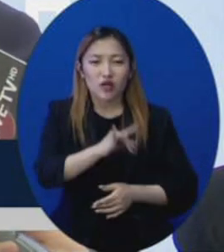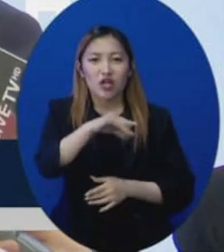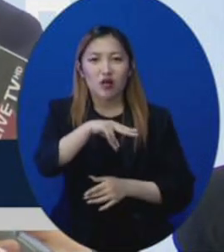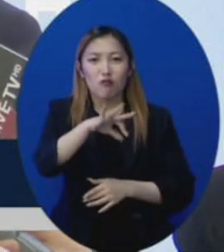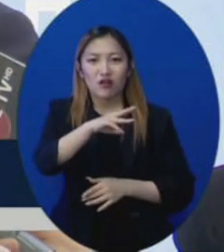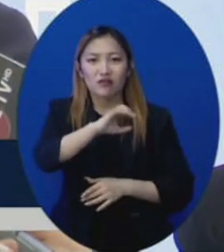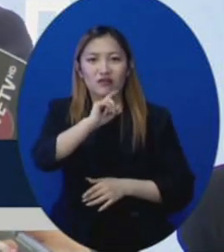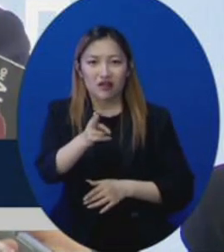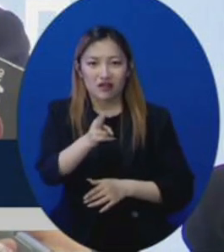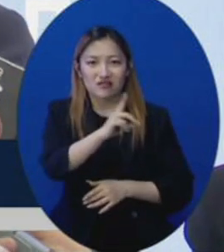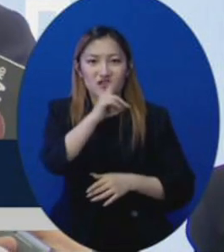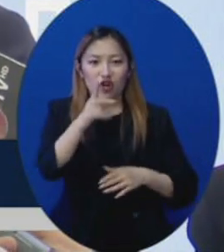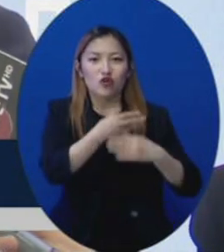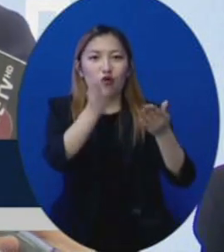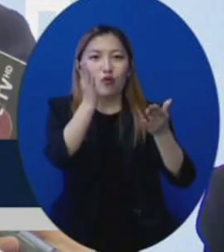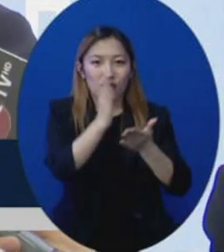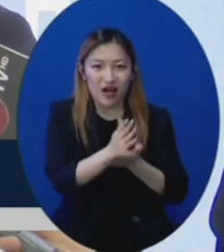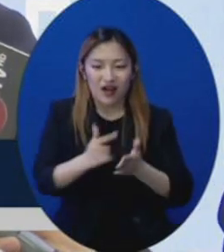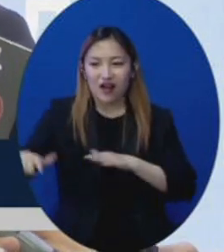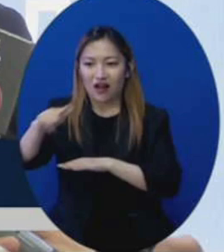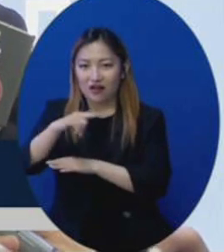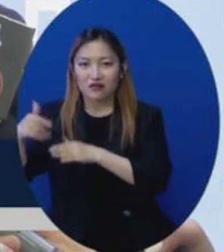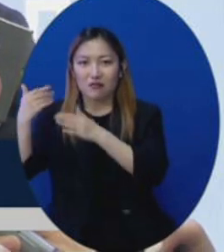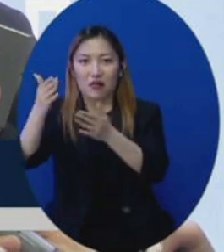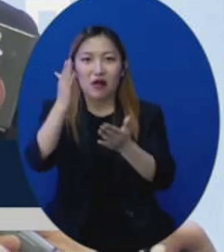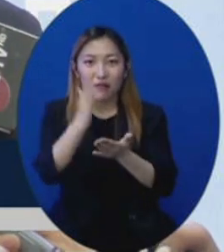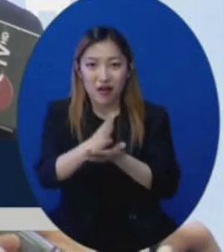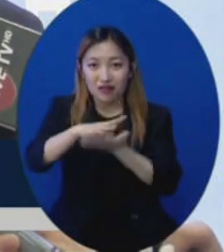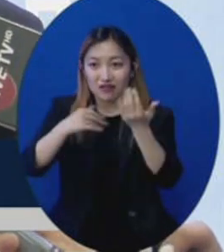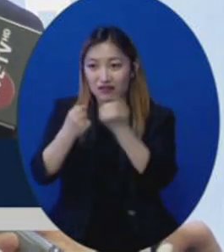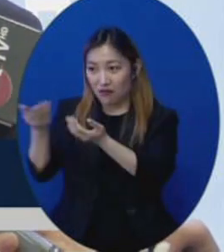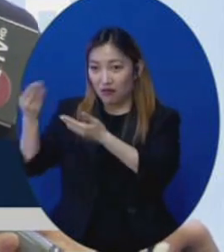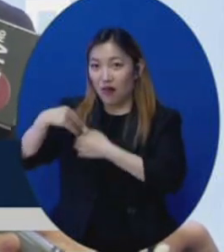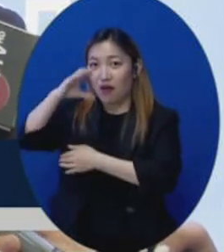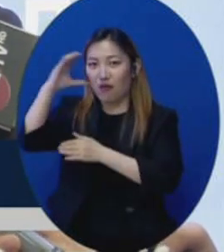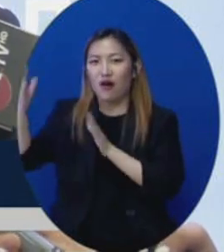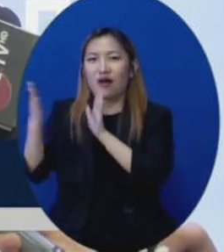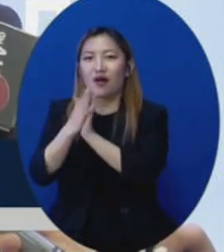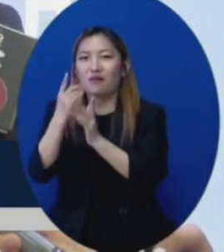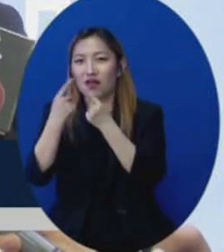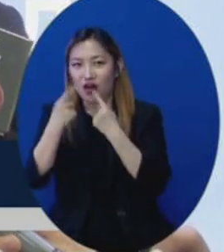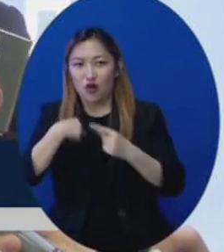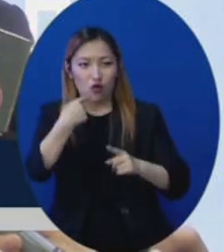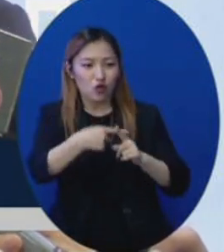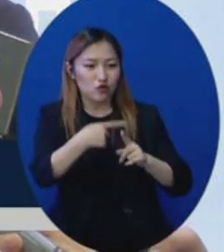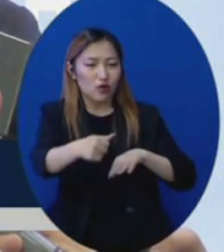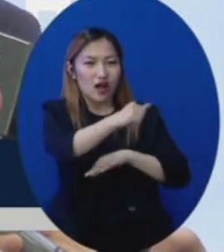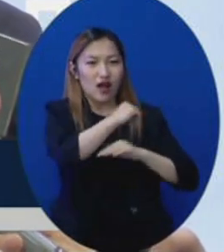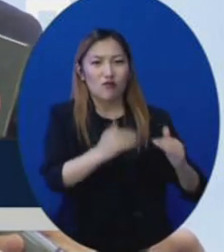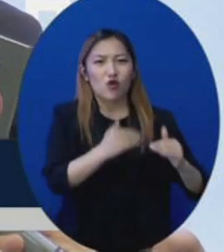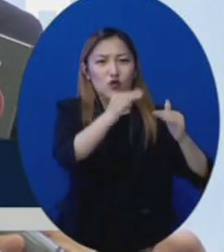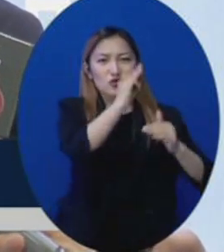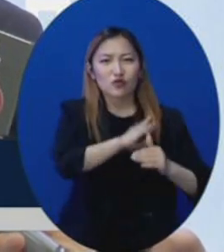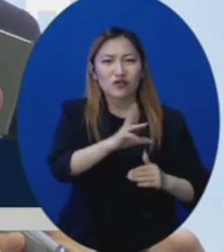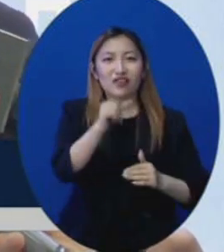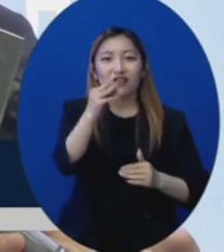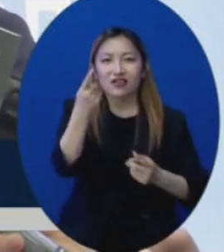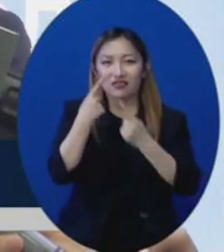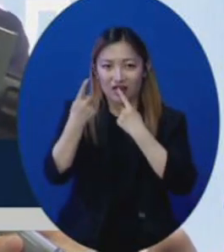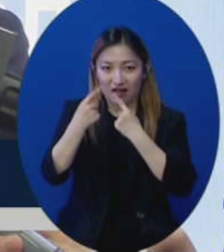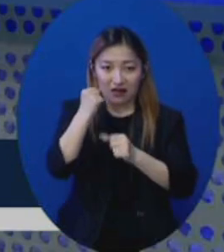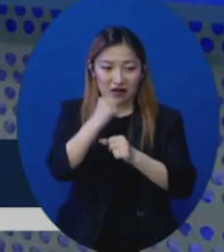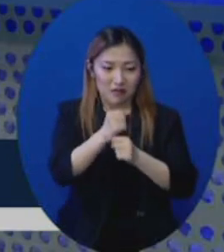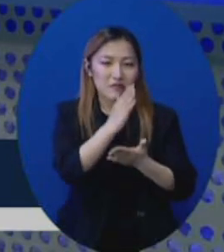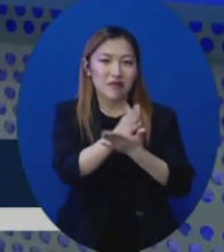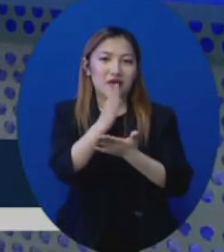байна. Томоохон хөрөнгө оруулагч нартайгаа уулзаж ажлуудаа орон нутгаа хөгжүүлэх талаар ярилцж байгаа. Энэ хандлага бол маш сайн